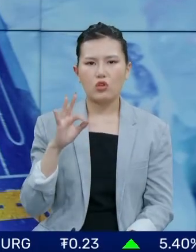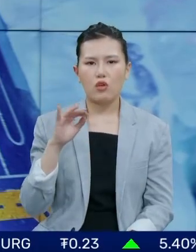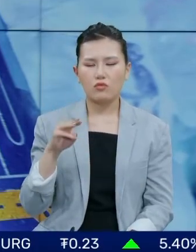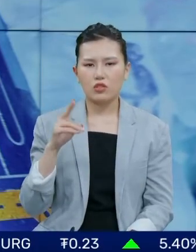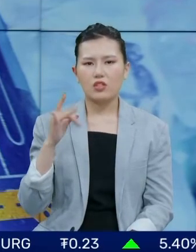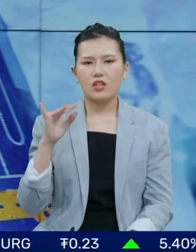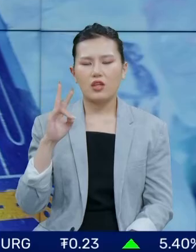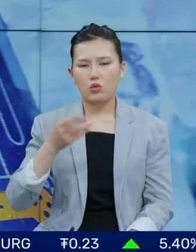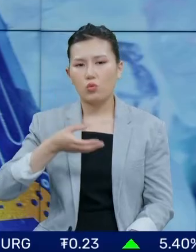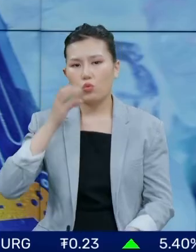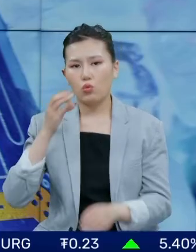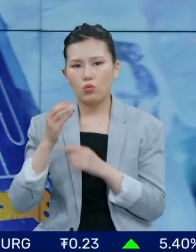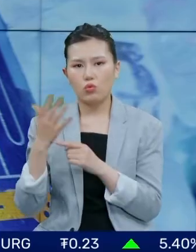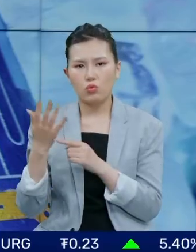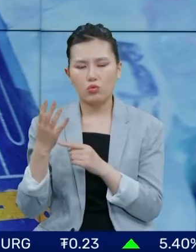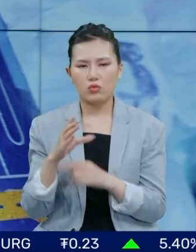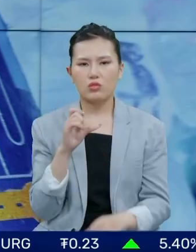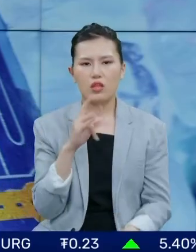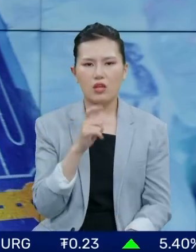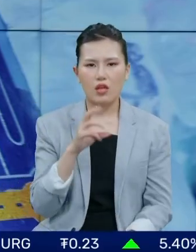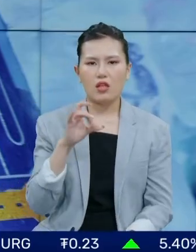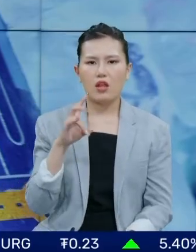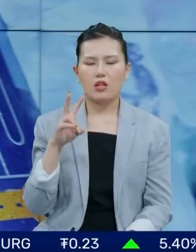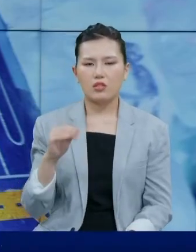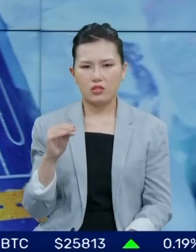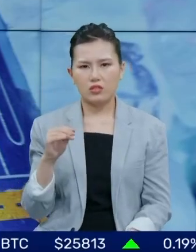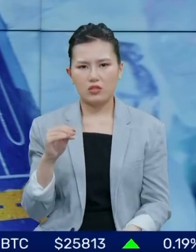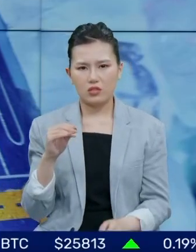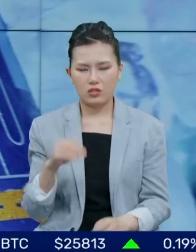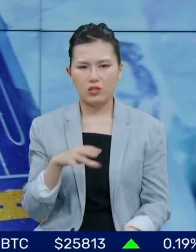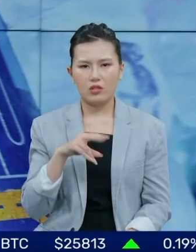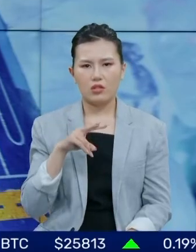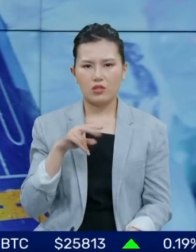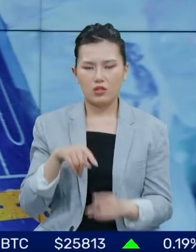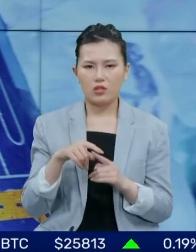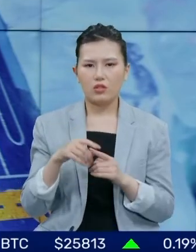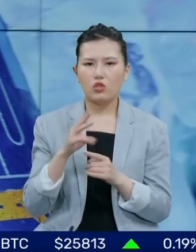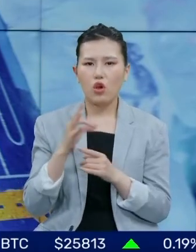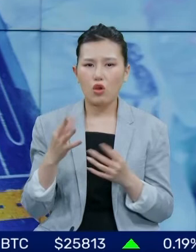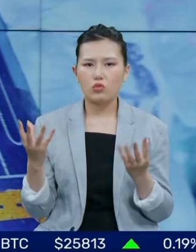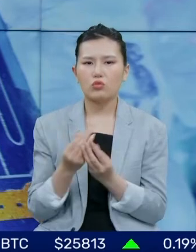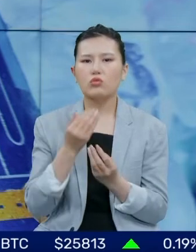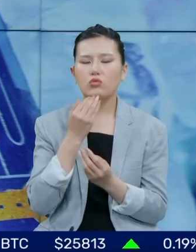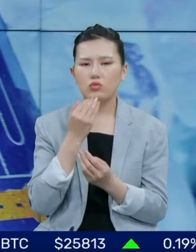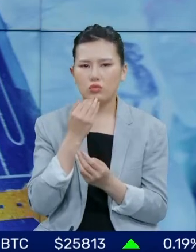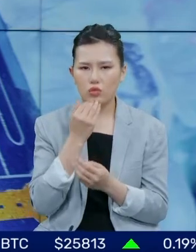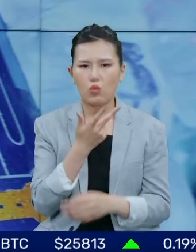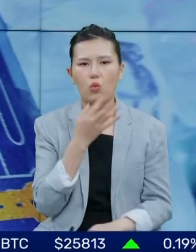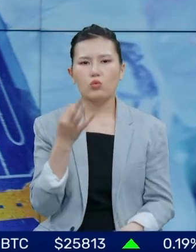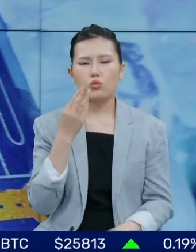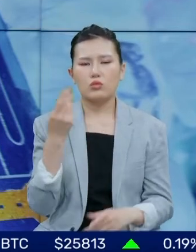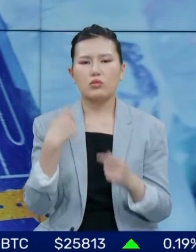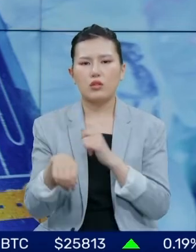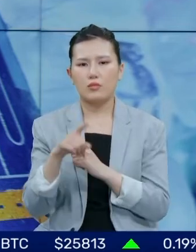байна. Энэ жилийн NFT-ийн сэлэнг тэрэлж limited edition нэртэйгээр худалдаанд гарч байна. Нийтдээ зах зээлд 300 ширхэг гаргахаар төлөвлөсөн